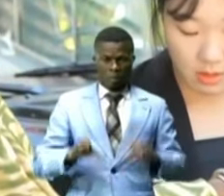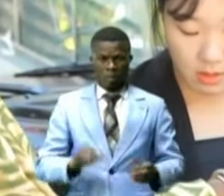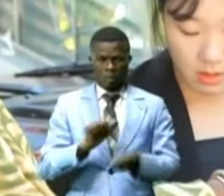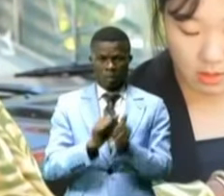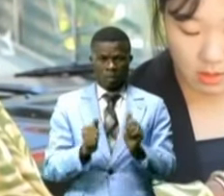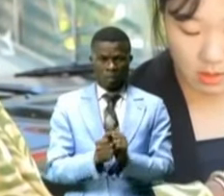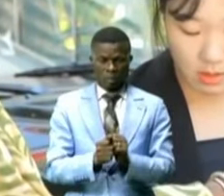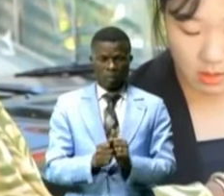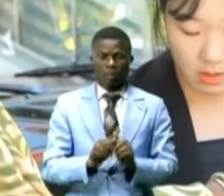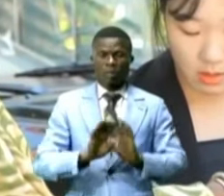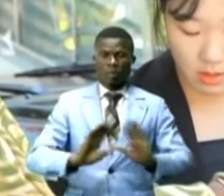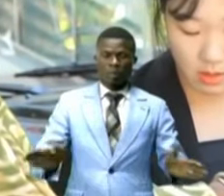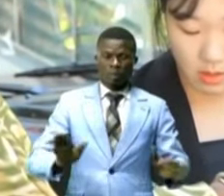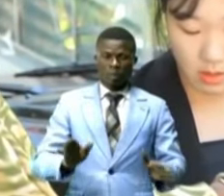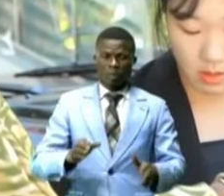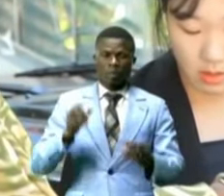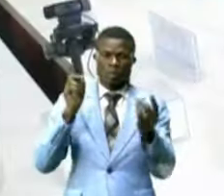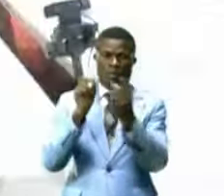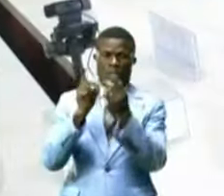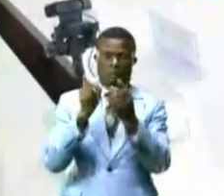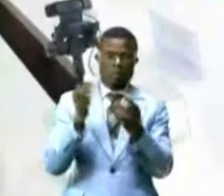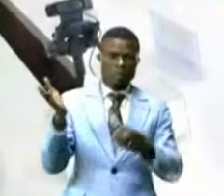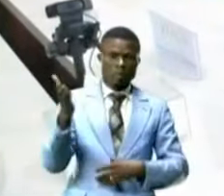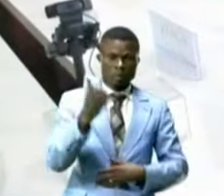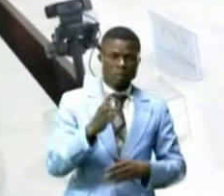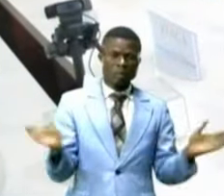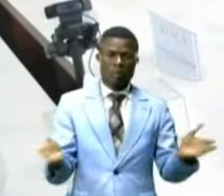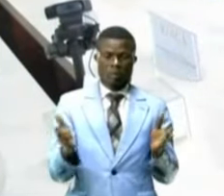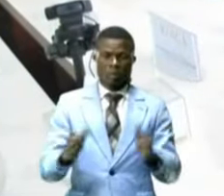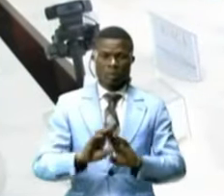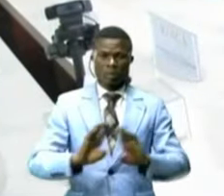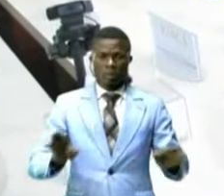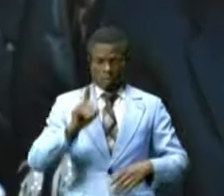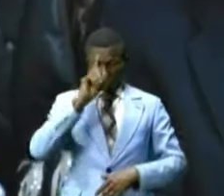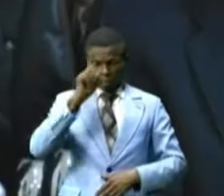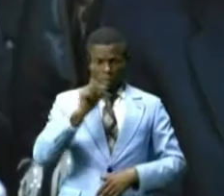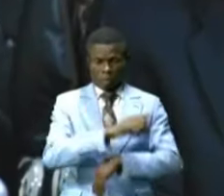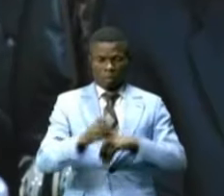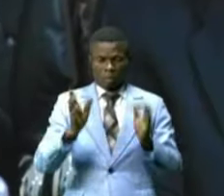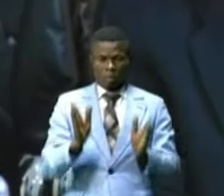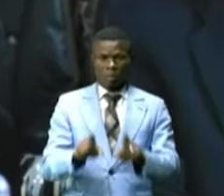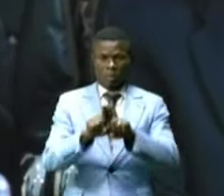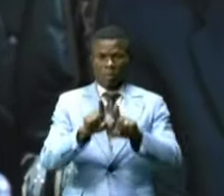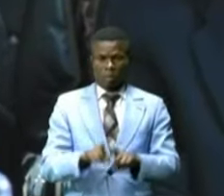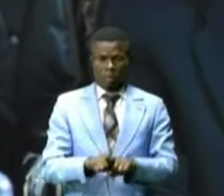de l'accessibilité énergétique, le renforcement des capacités administratives et aussi